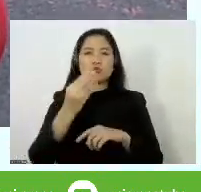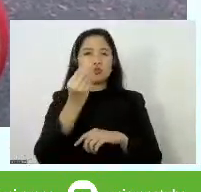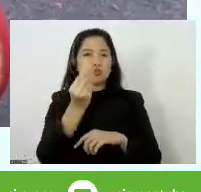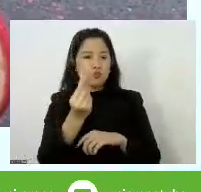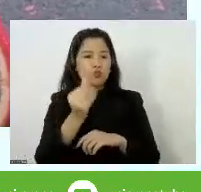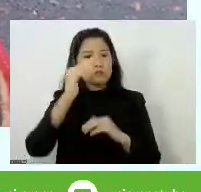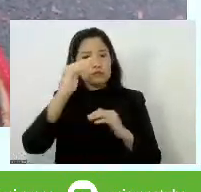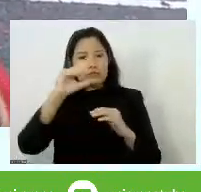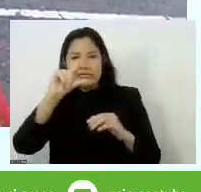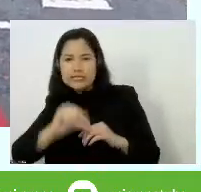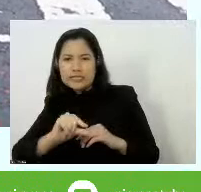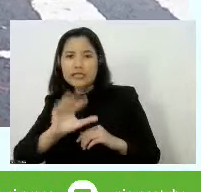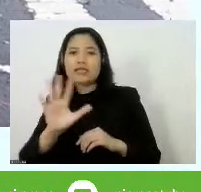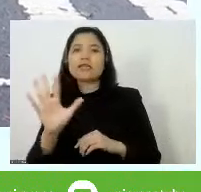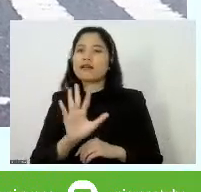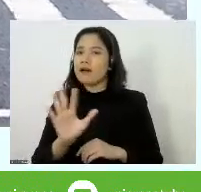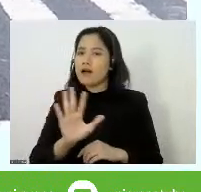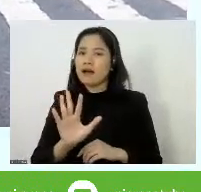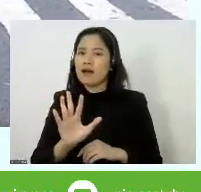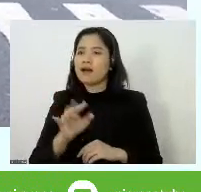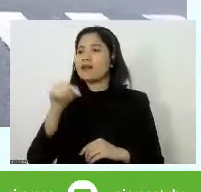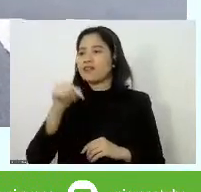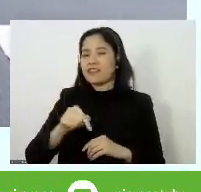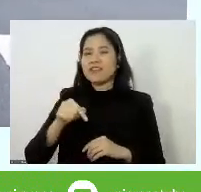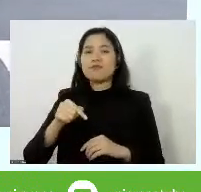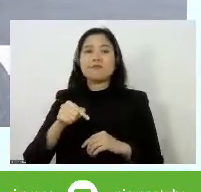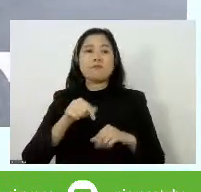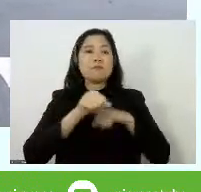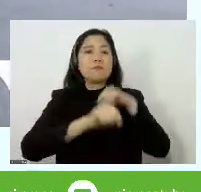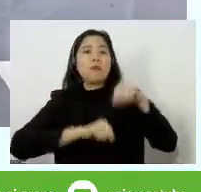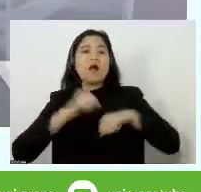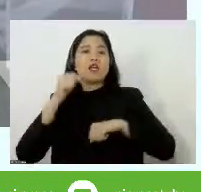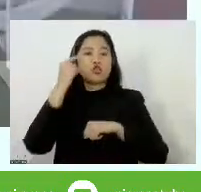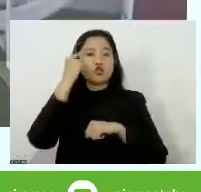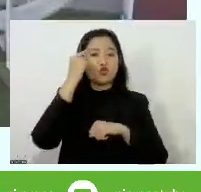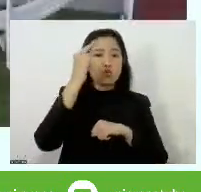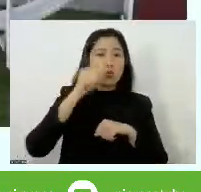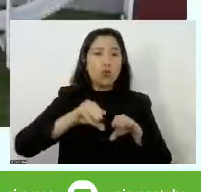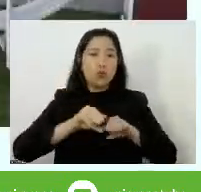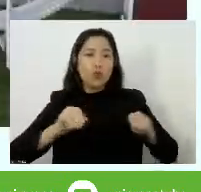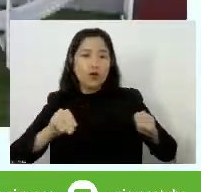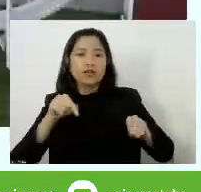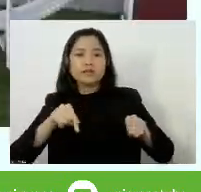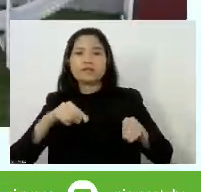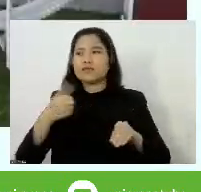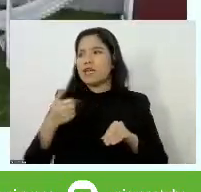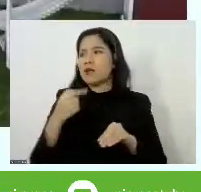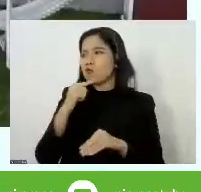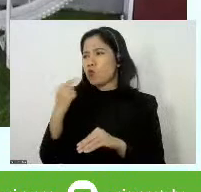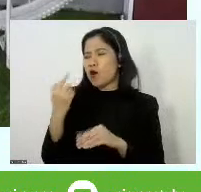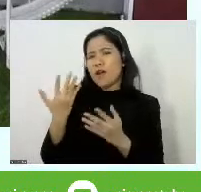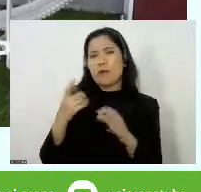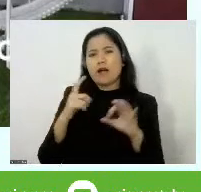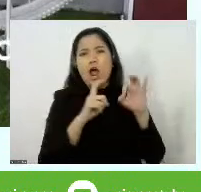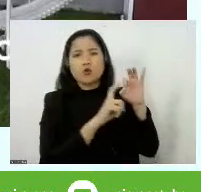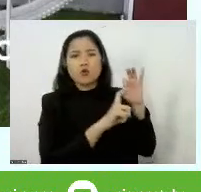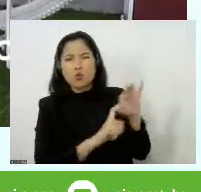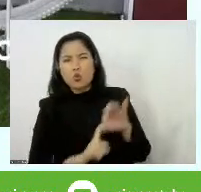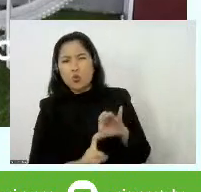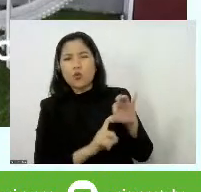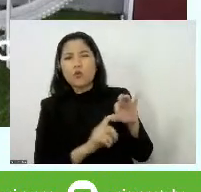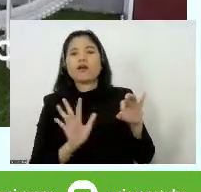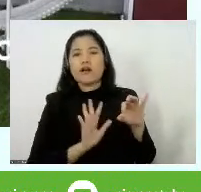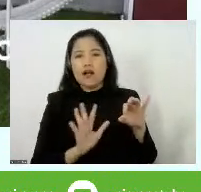semua ya itulah Kenapa ABC Indonesia mengajak anda semua untuk mengurangi ketergantungan mengurangi ketergantungan bukan berarti